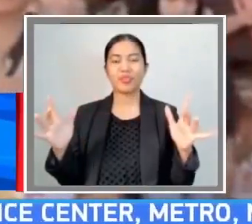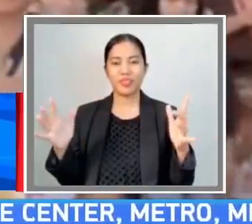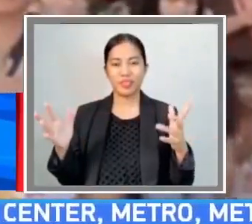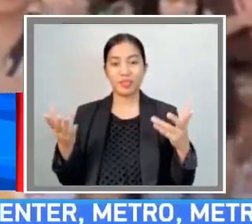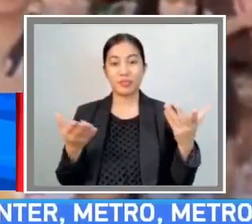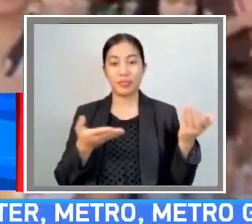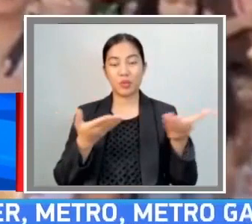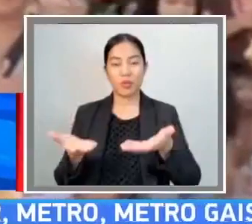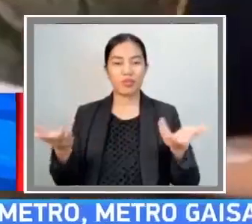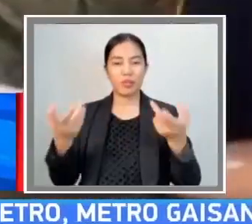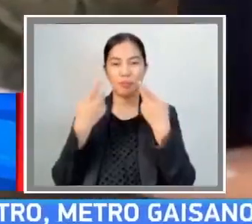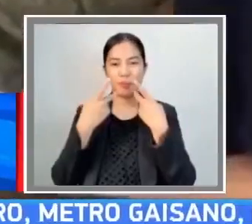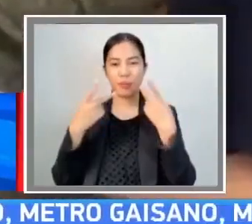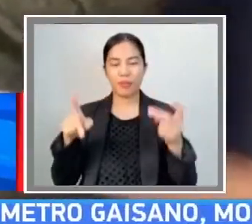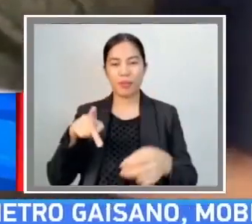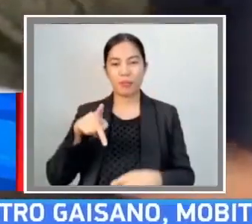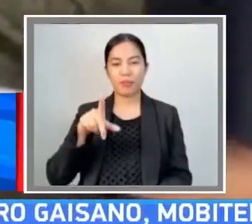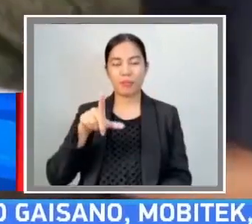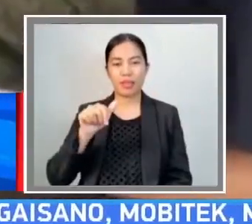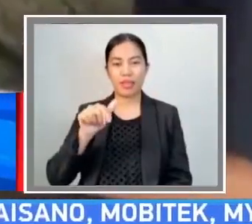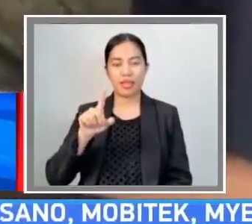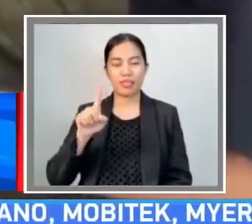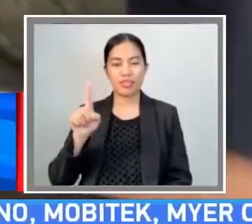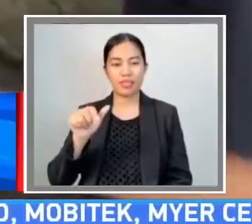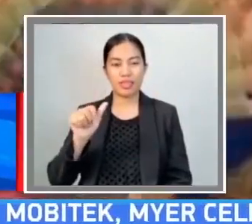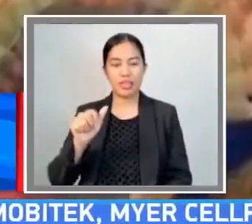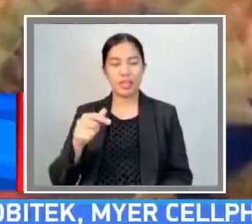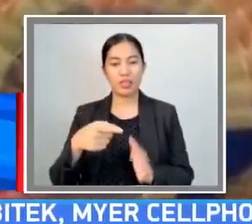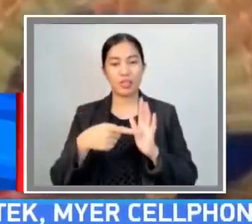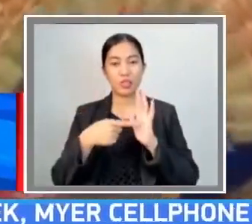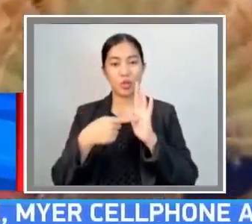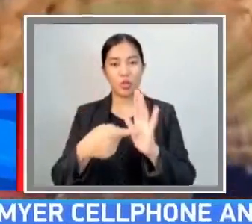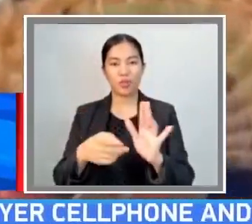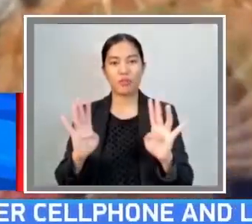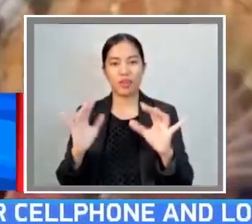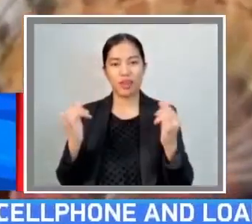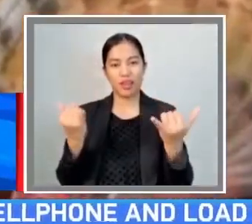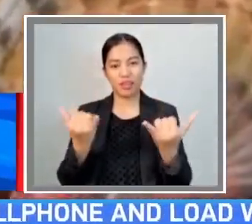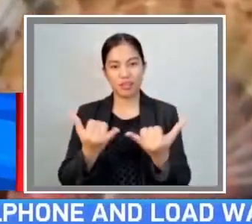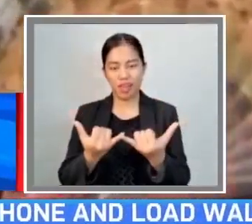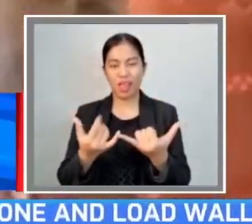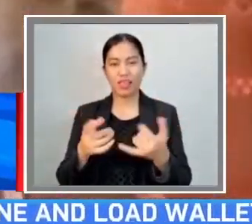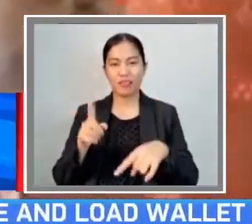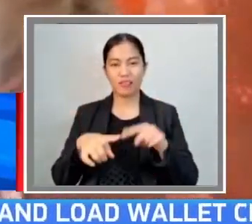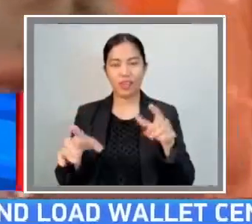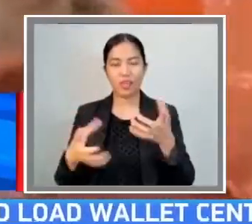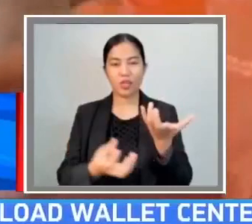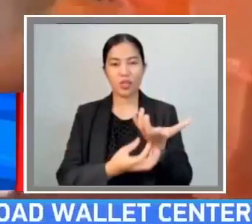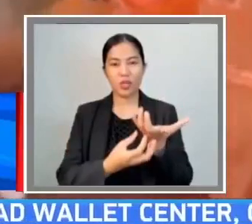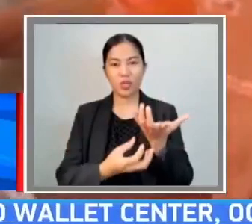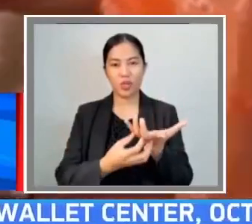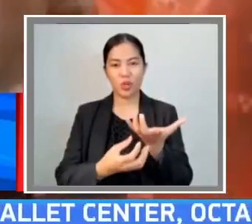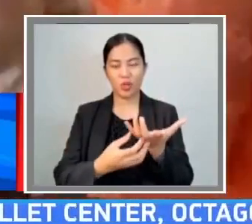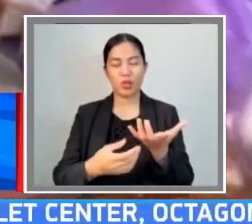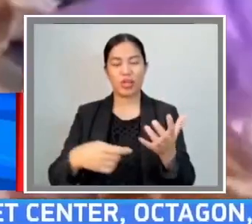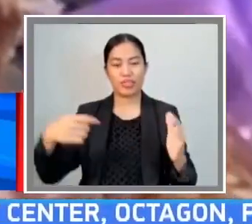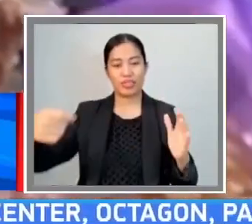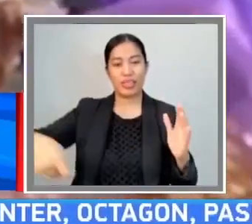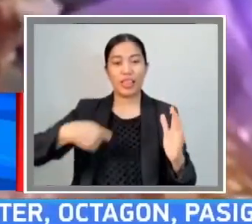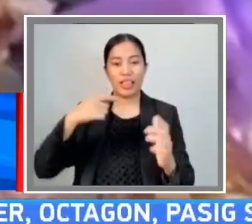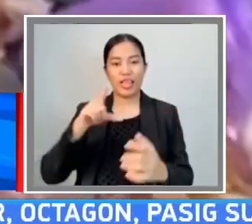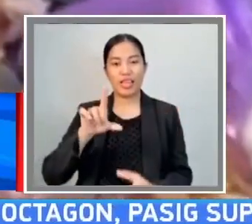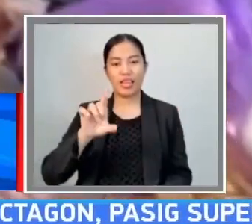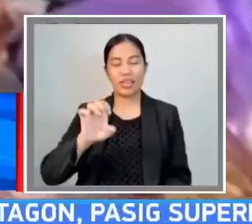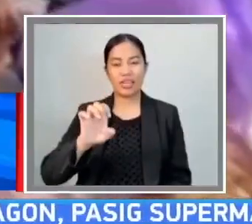Ay nagpasikatan na ang bawat barangay sa sarap na kanilang lechon. At matapos po i-announce sa mga nanalo sa pasarapan at sa